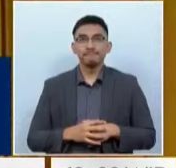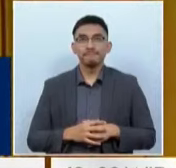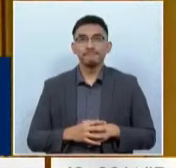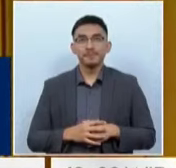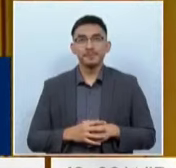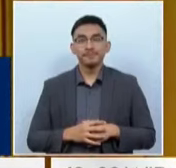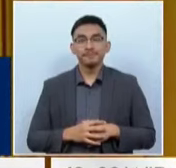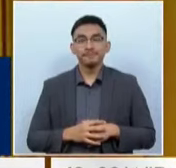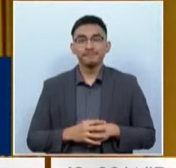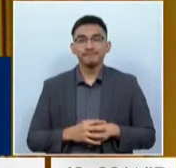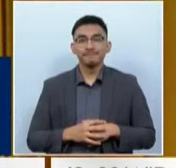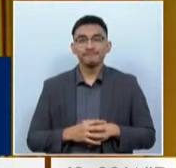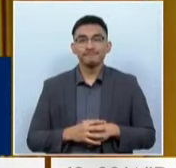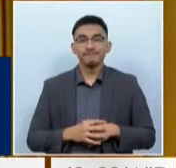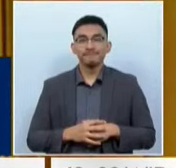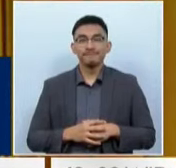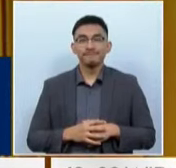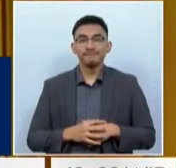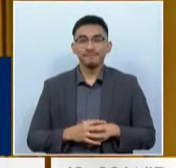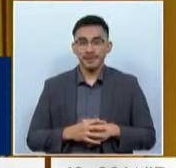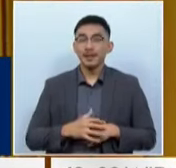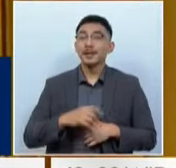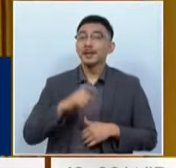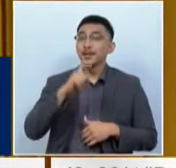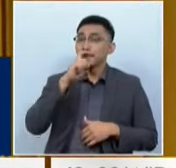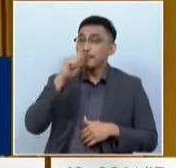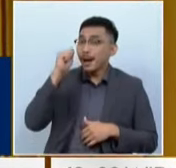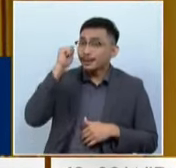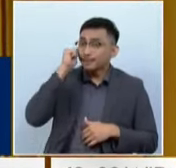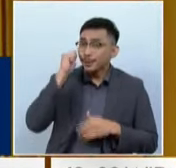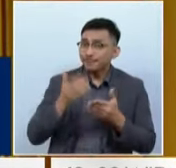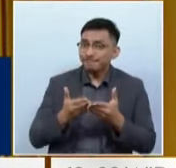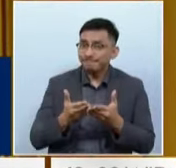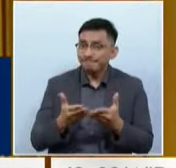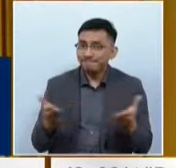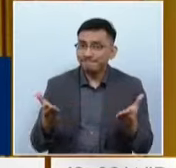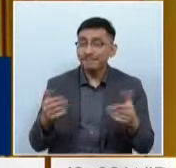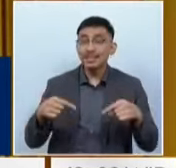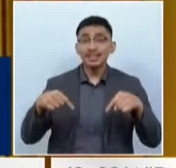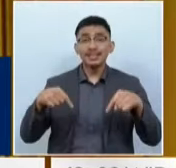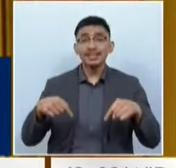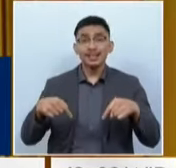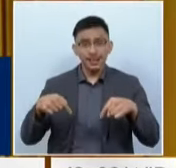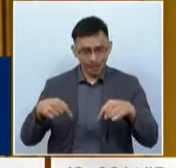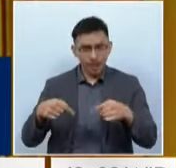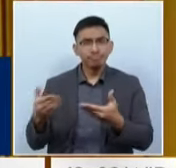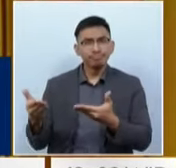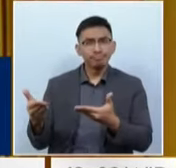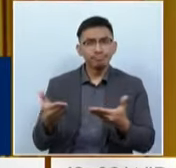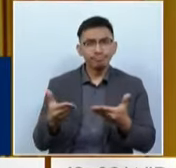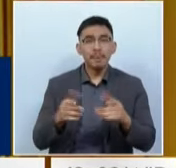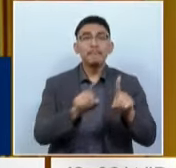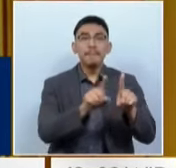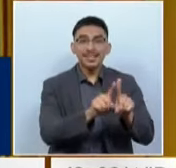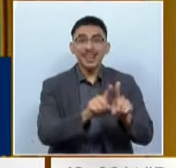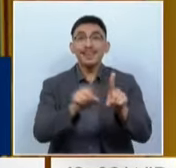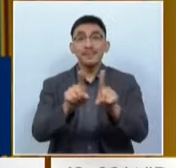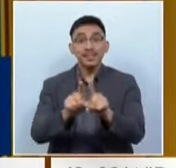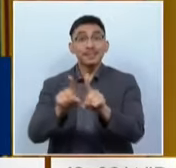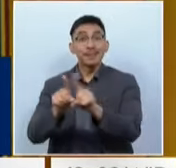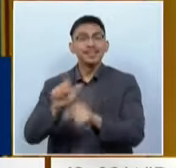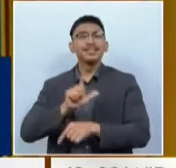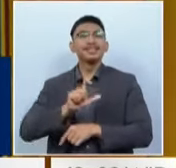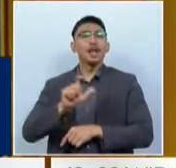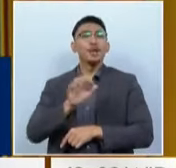2024 bapak ibu hadirin dan pemirsa kita akan mengundang Pasangan calon presiden dan calon wakil